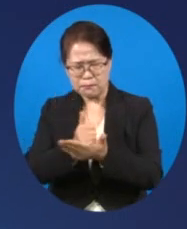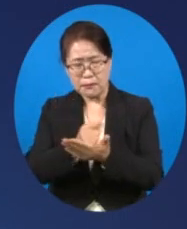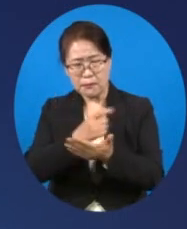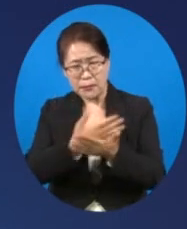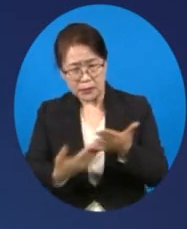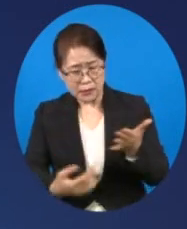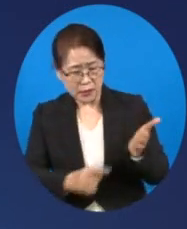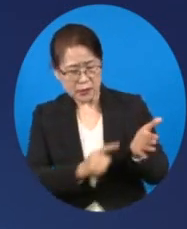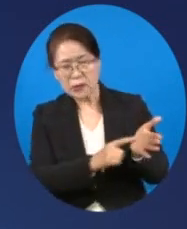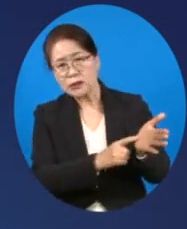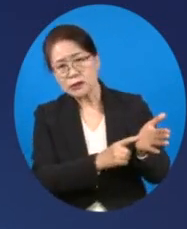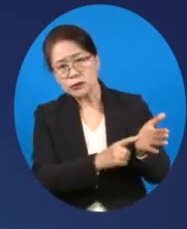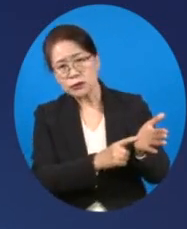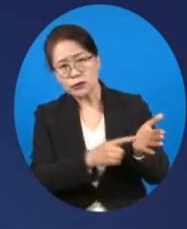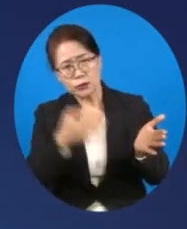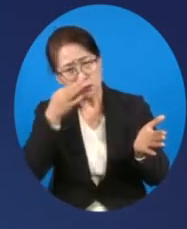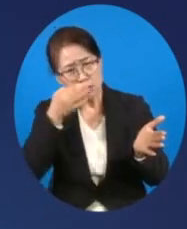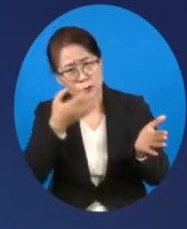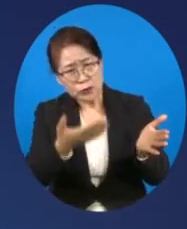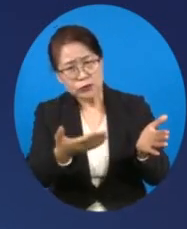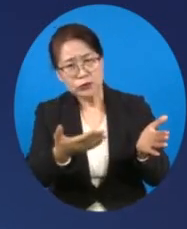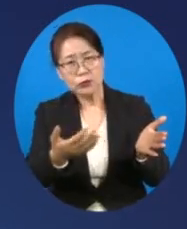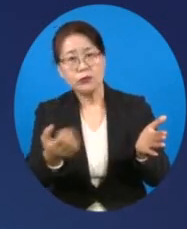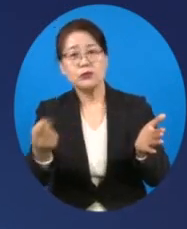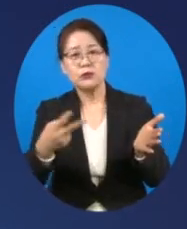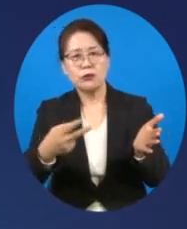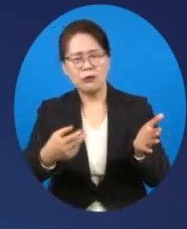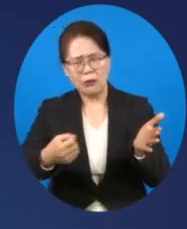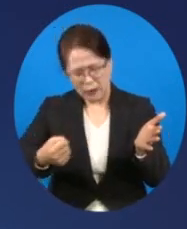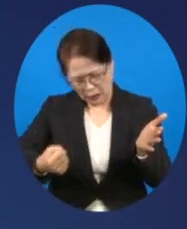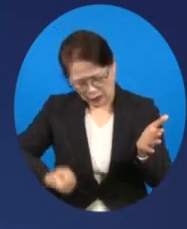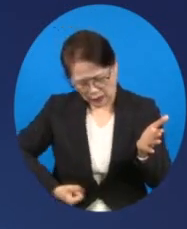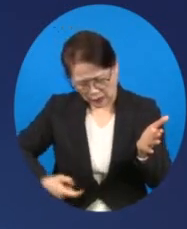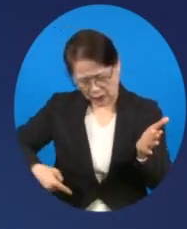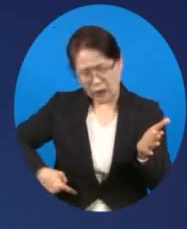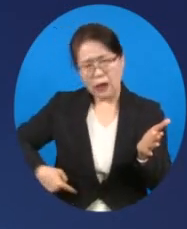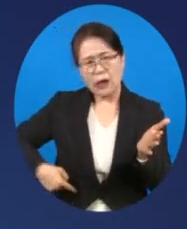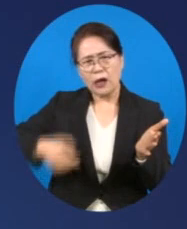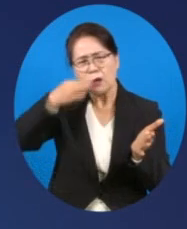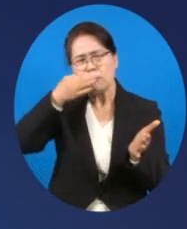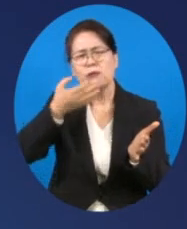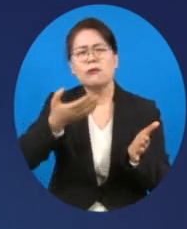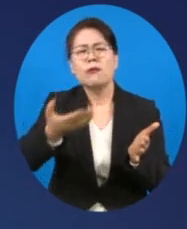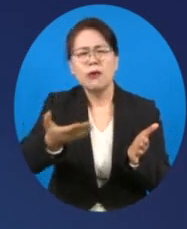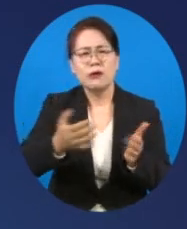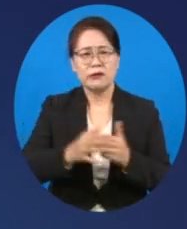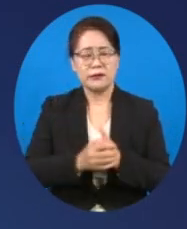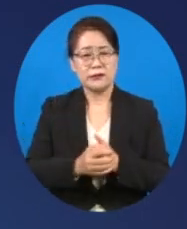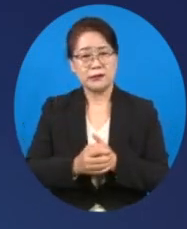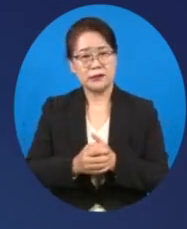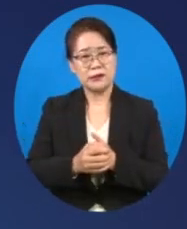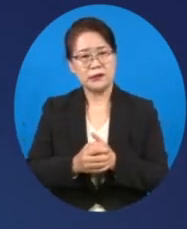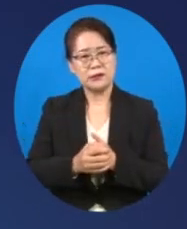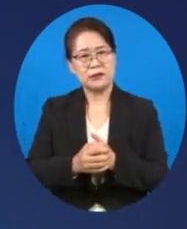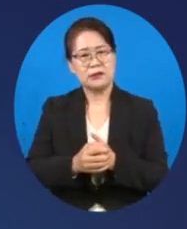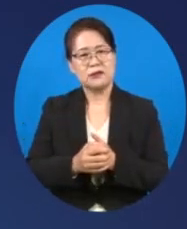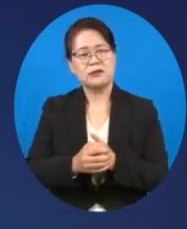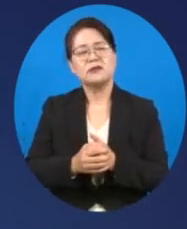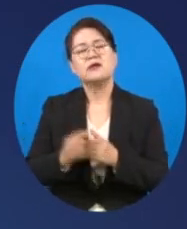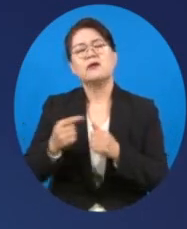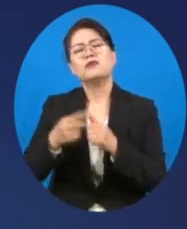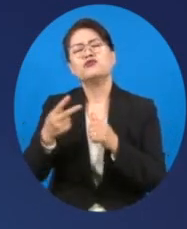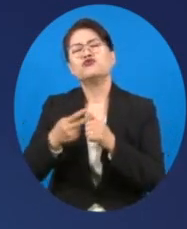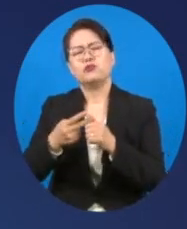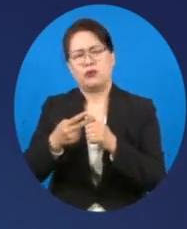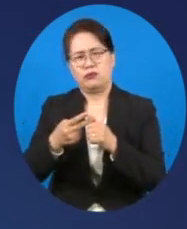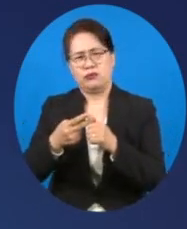못 자국난 그 손을 보여주시고 또 그 창자국까지를 보여 주셨어요 그것도 한 번이 아니라 두 번이나